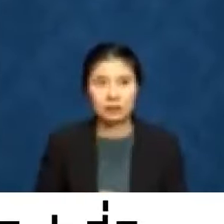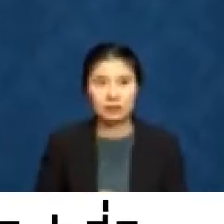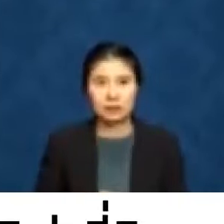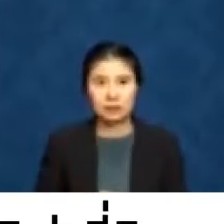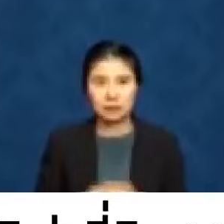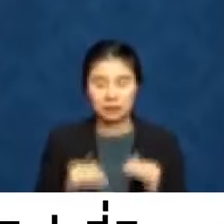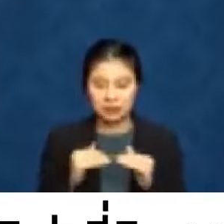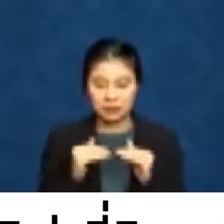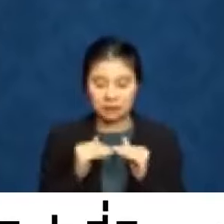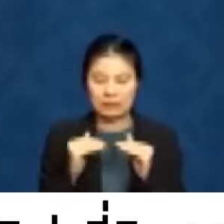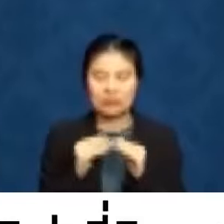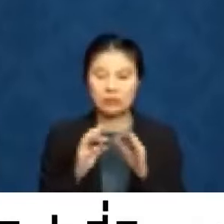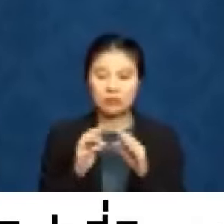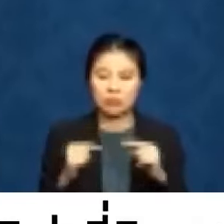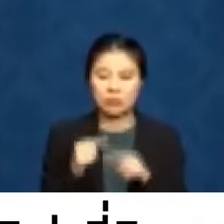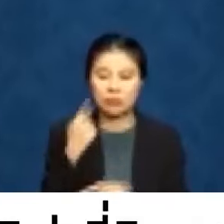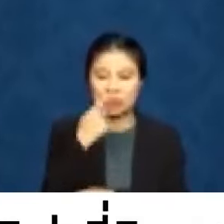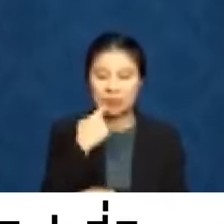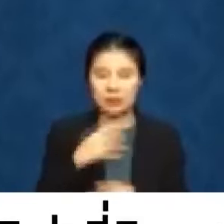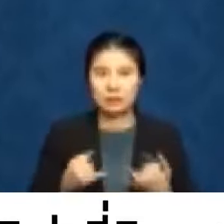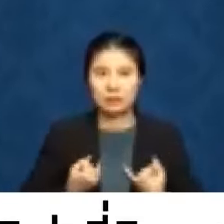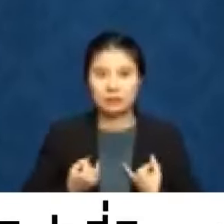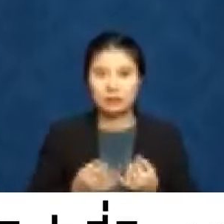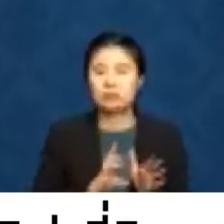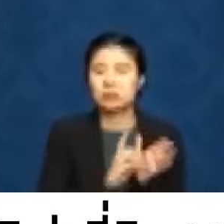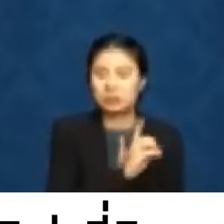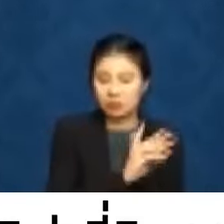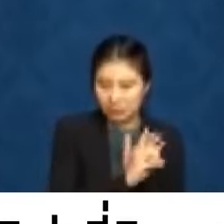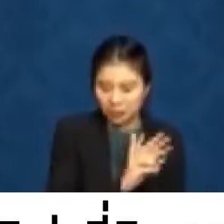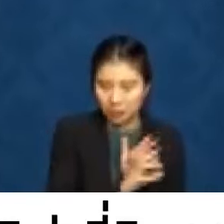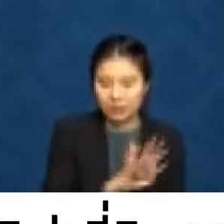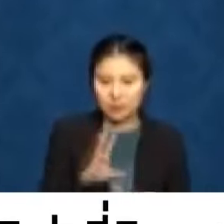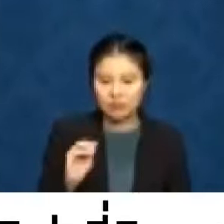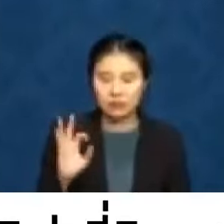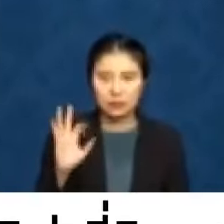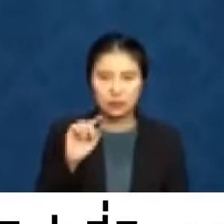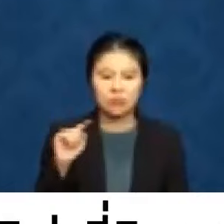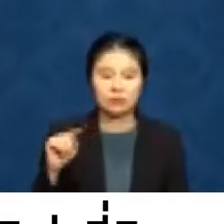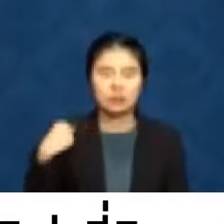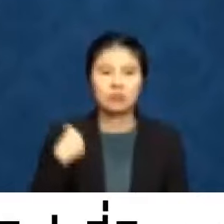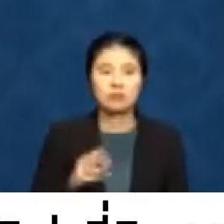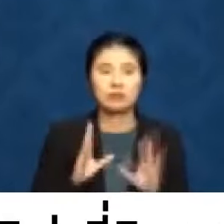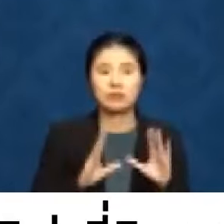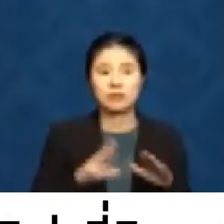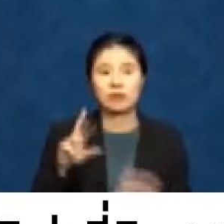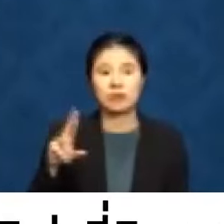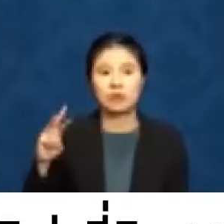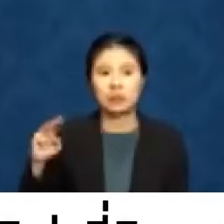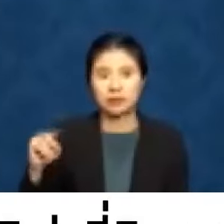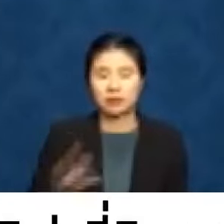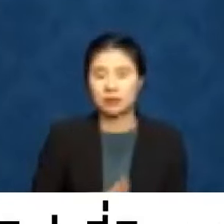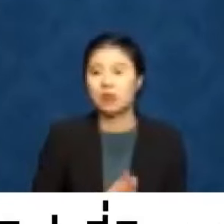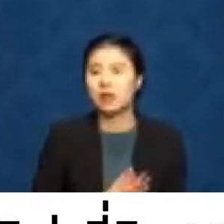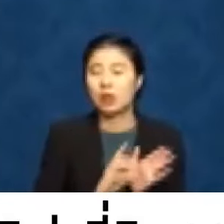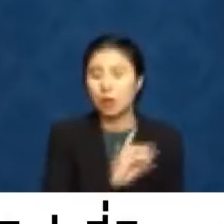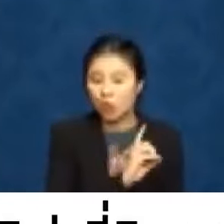ดสิทธิ์เรื่องกรรมสิทธิ์การถือครองคอนโดต่างด้าว 49% นะครับอันนี้ผมฝากท่านรัฐมนตรีเลยคอนโดทุกชั้น